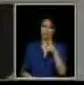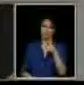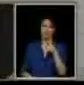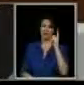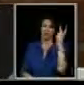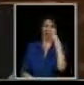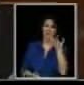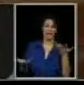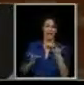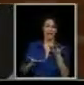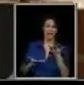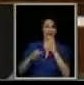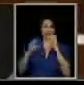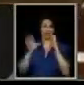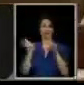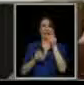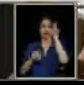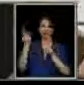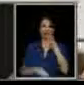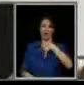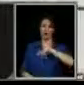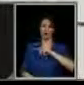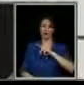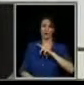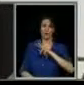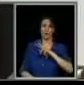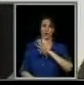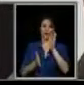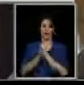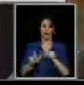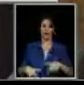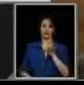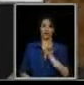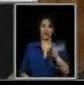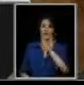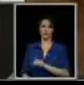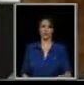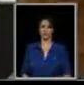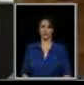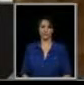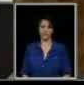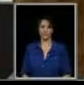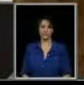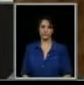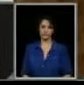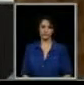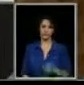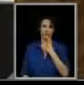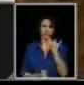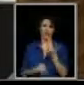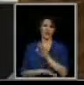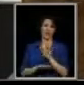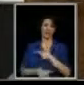על חייהם. אוי, יפעת? כן. יש לך 10 דקות, עניין די חשוב. לא, כרגע אין לי בכלל 10 דקות. מתי